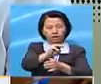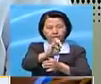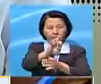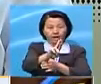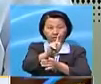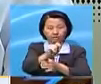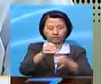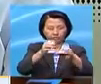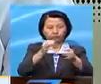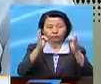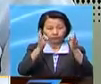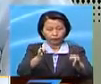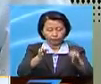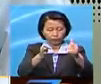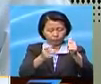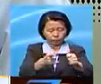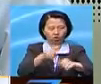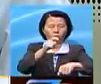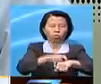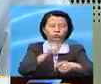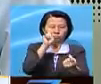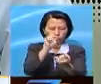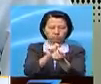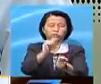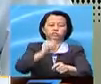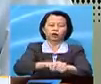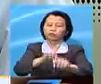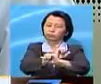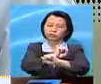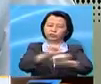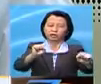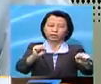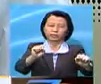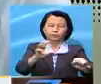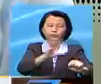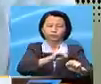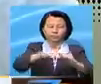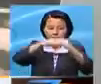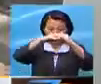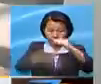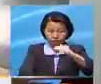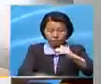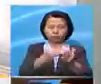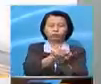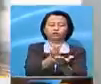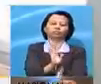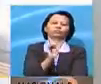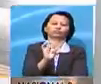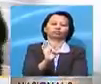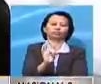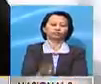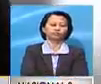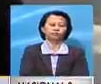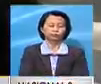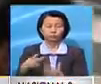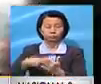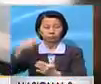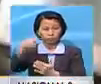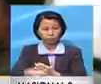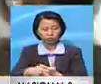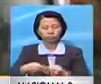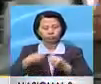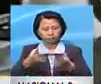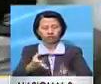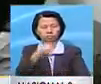ini on time and below budget. Projek MRT itu katanya turut